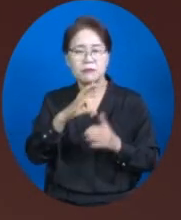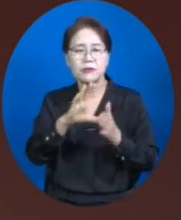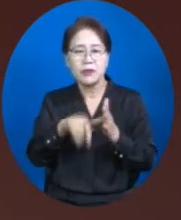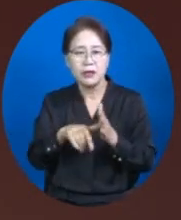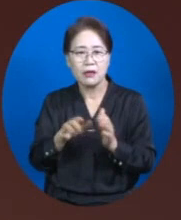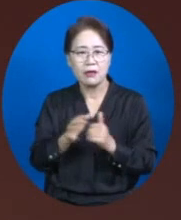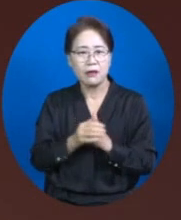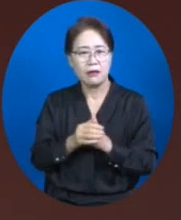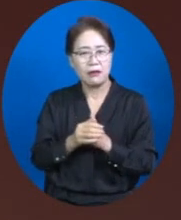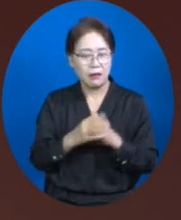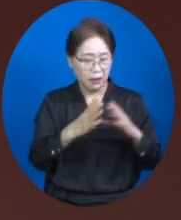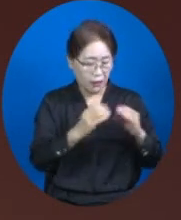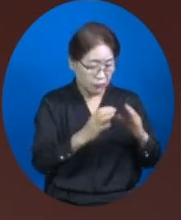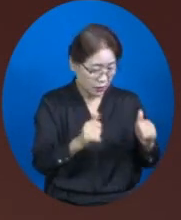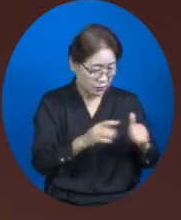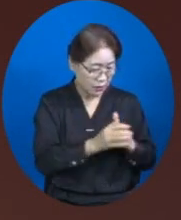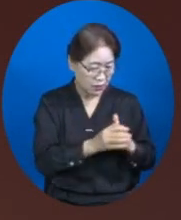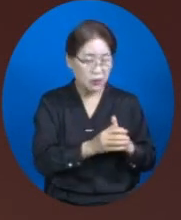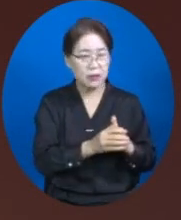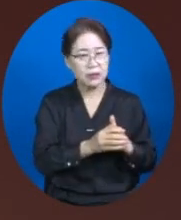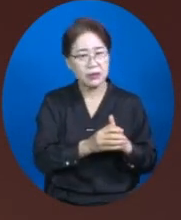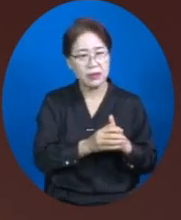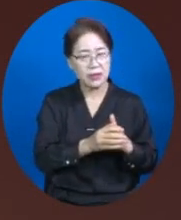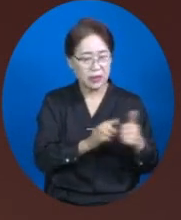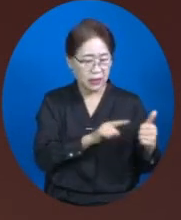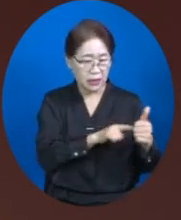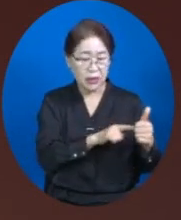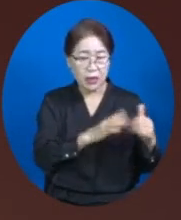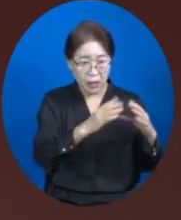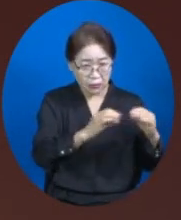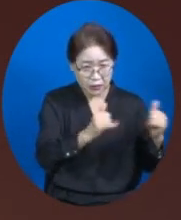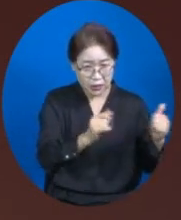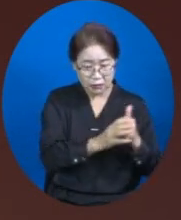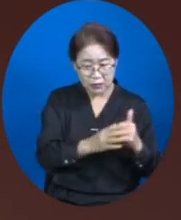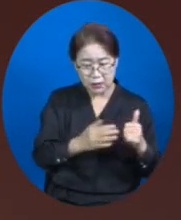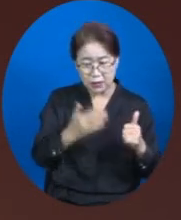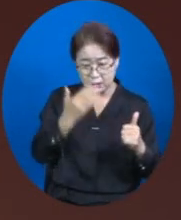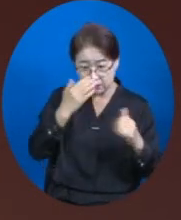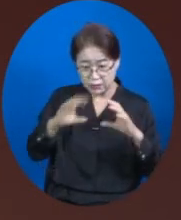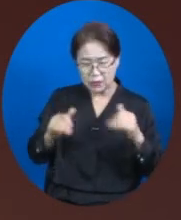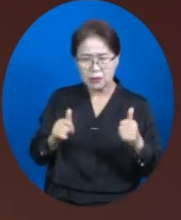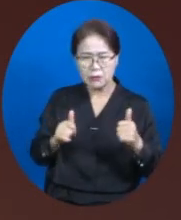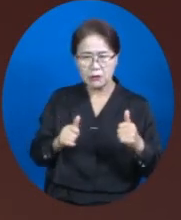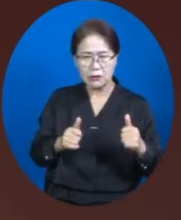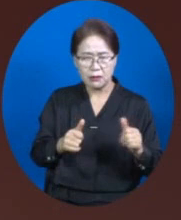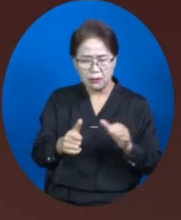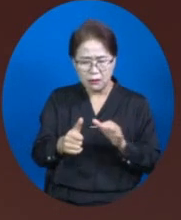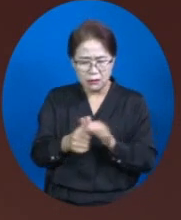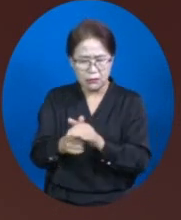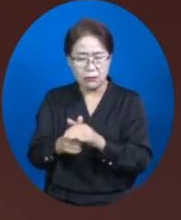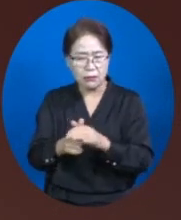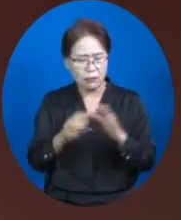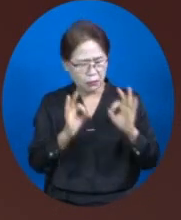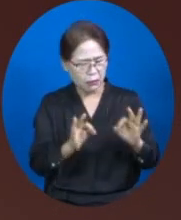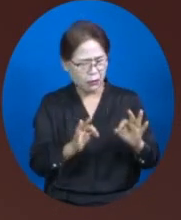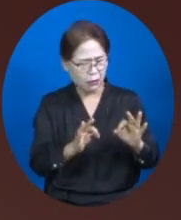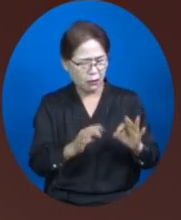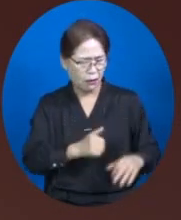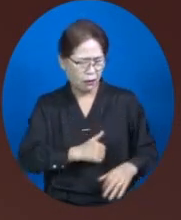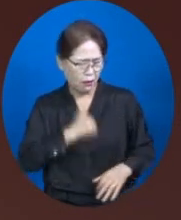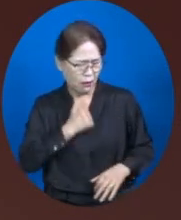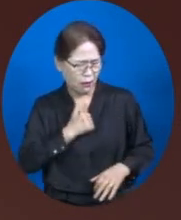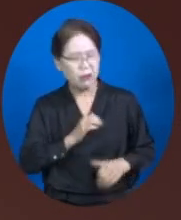애굽 사람이 자신의 동족인 히브리 사람을 쳐 죽이는 것을 보고 울분을 참지